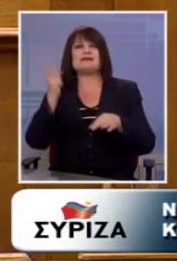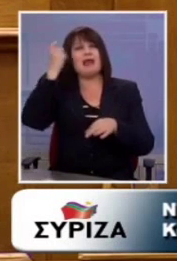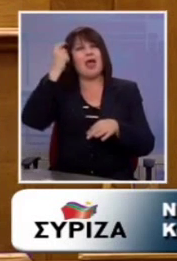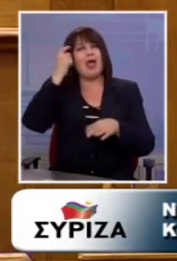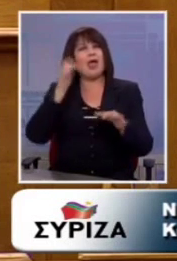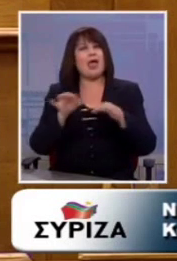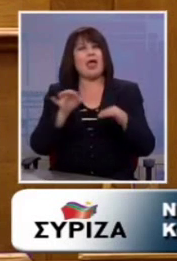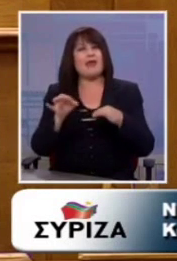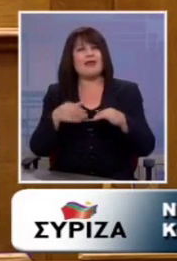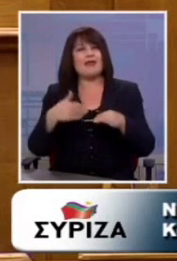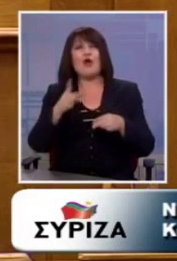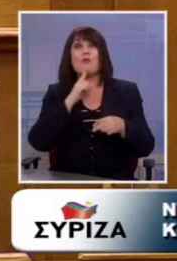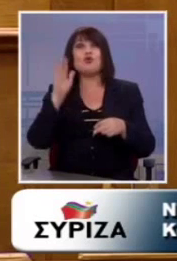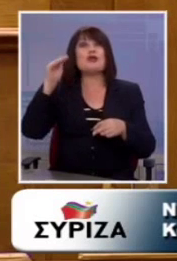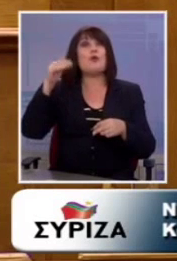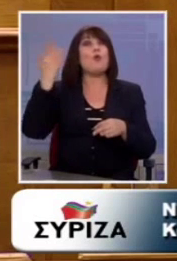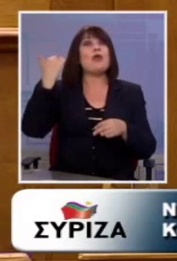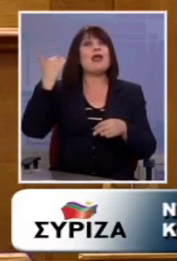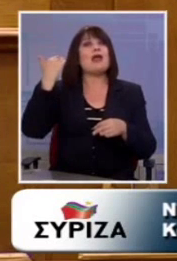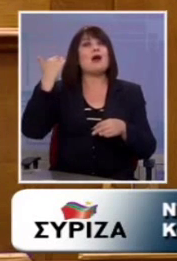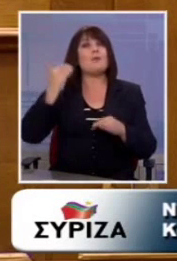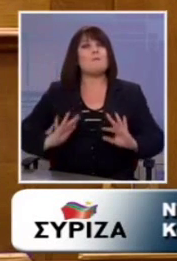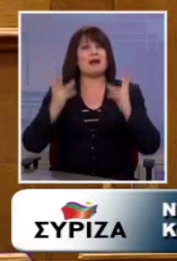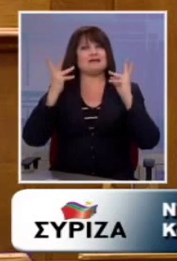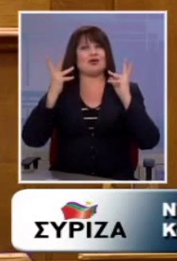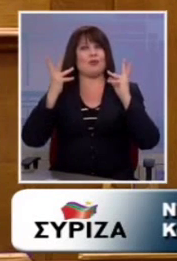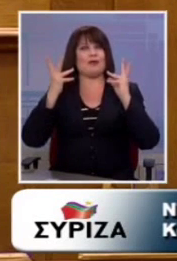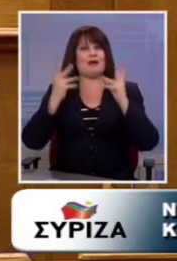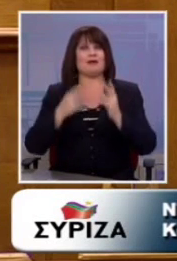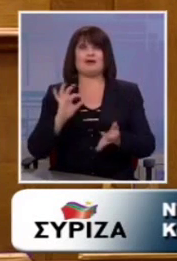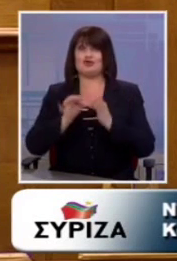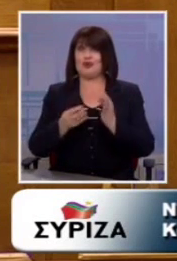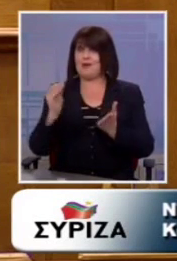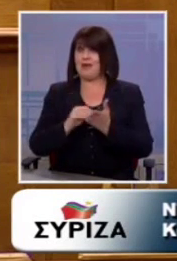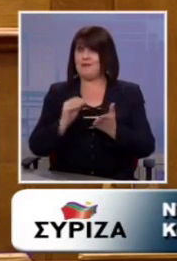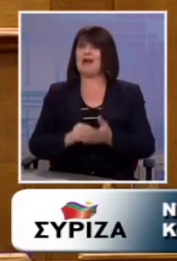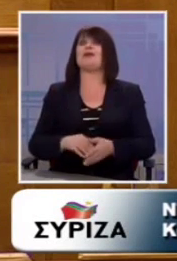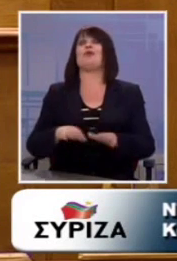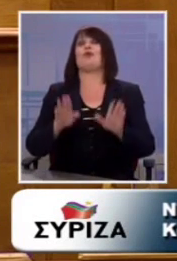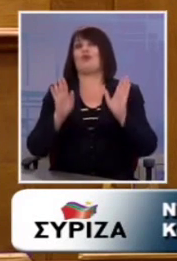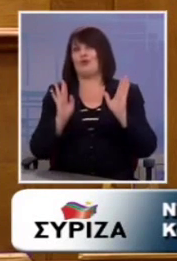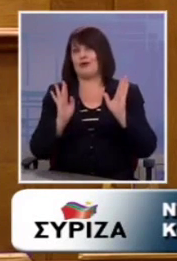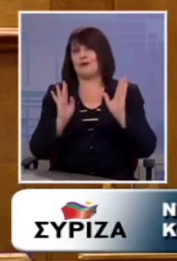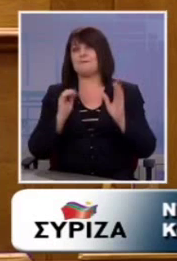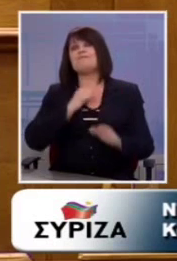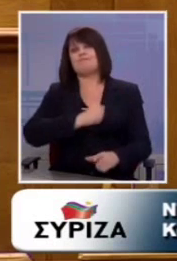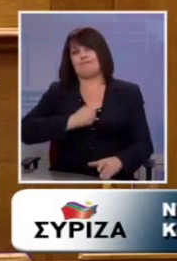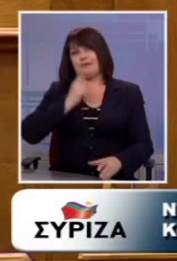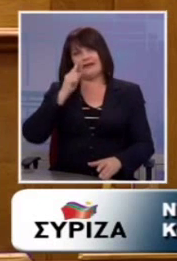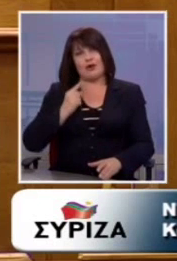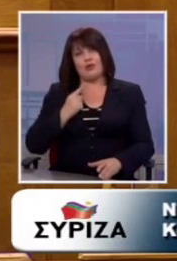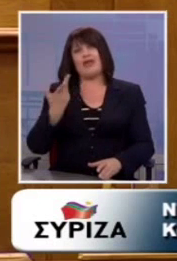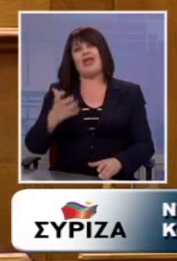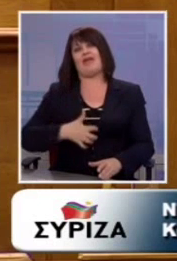τα Ιουνιανά. Όμως η ιστορία δεν επαναλαμβάνεται παρά μόνο ως τραγωδία ή